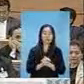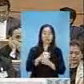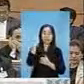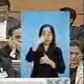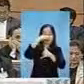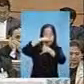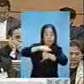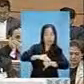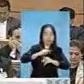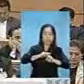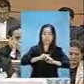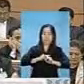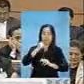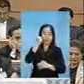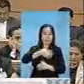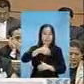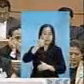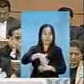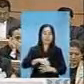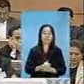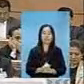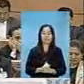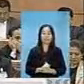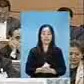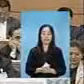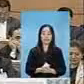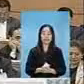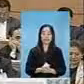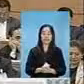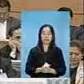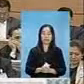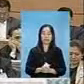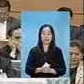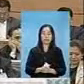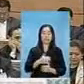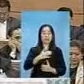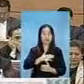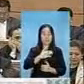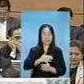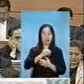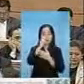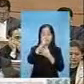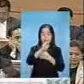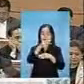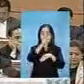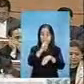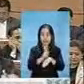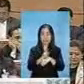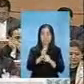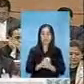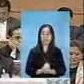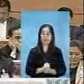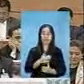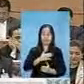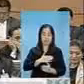ากดหัวข่มเหงเอาได้ตลอดไปผมจึงกราบเรียนท่านประธานว่าผ